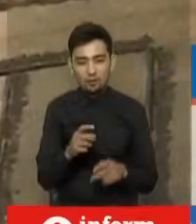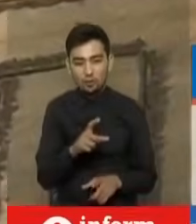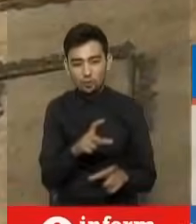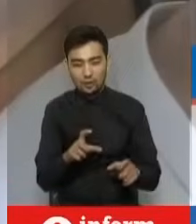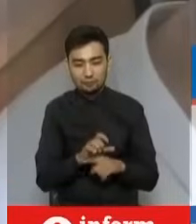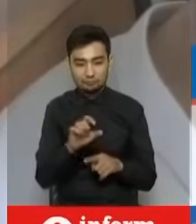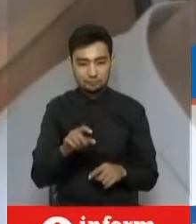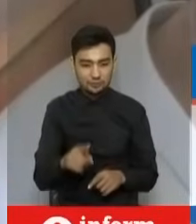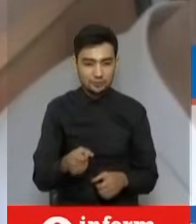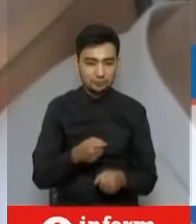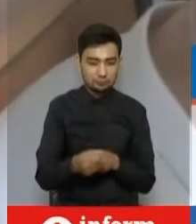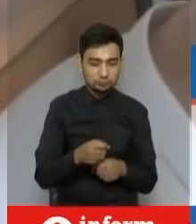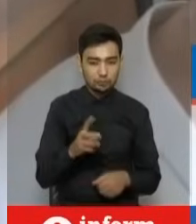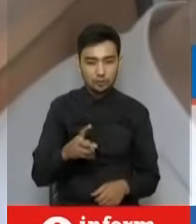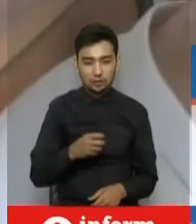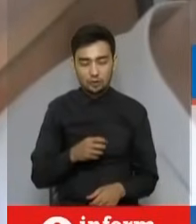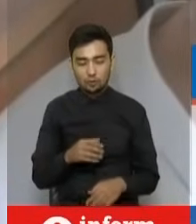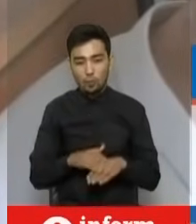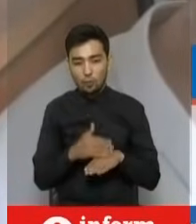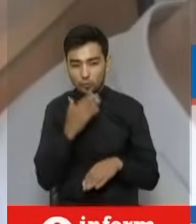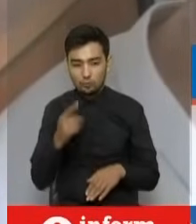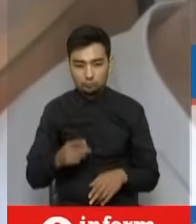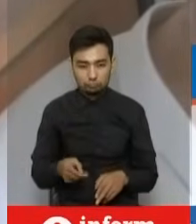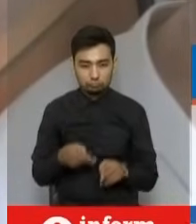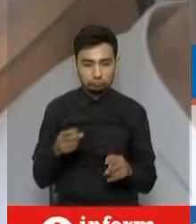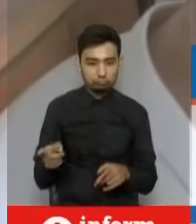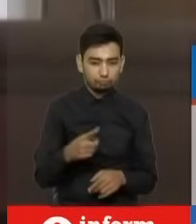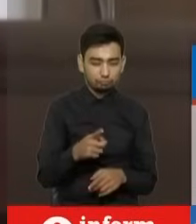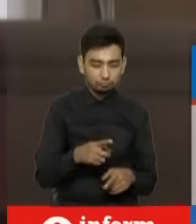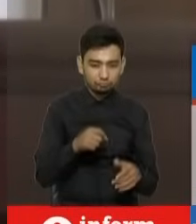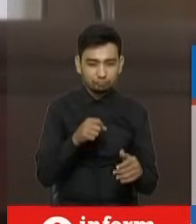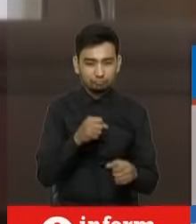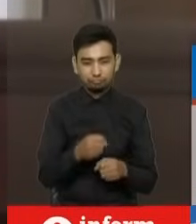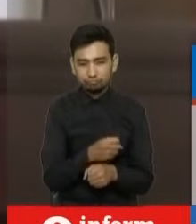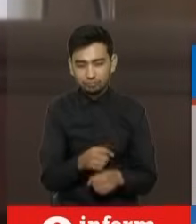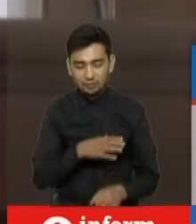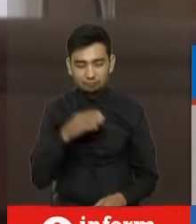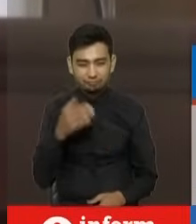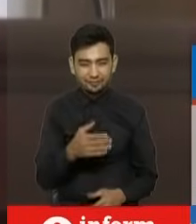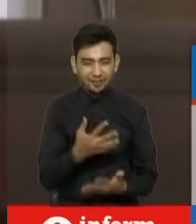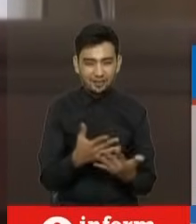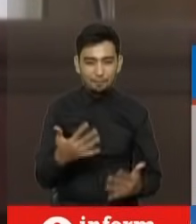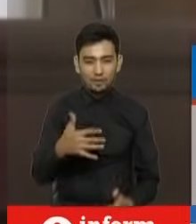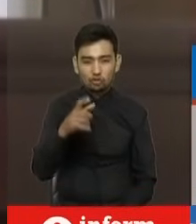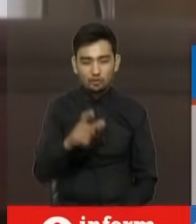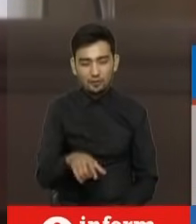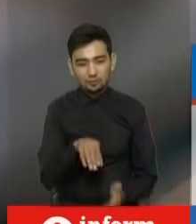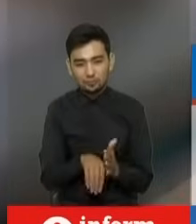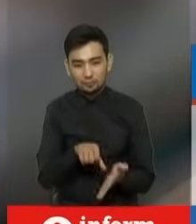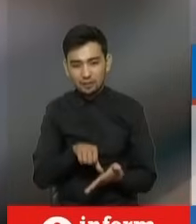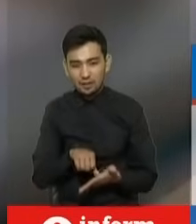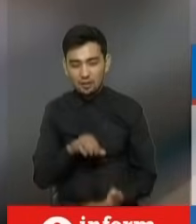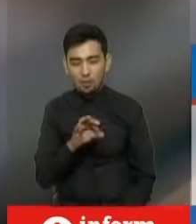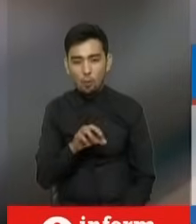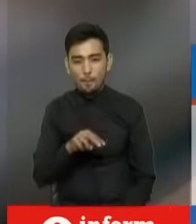кулаках разбирались с недоброжелателями. В преступной деятельности участвовали около 50 человек, 13 из них – постоянные члены